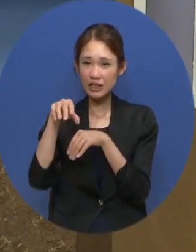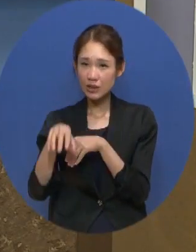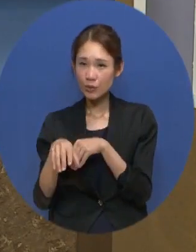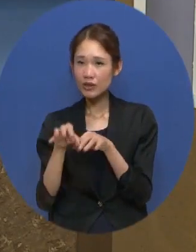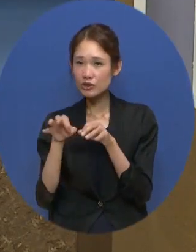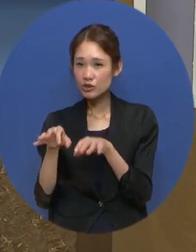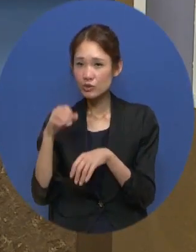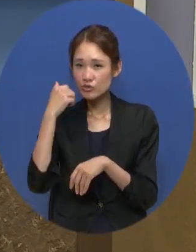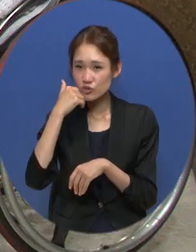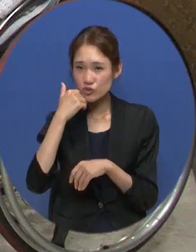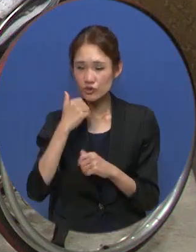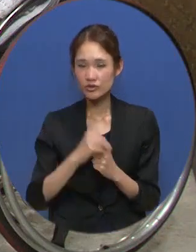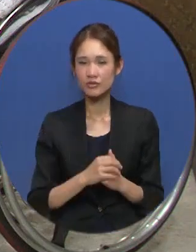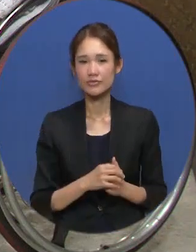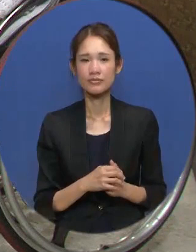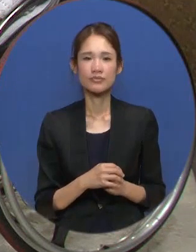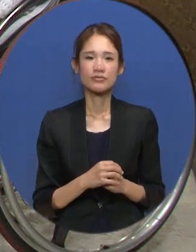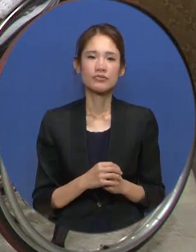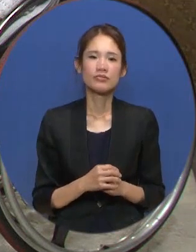하시나요?